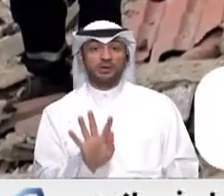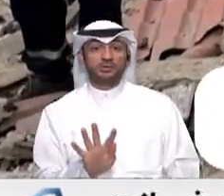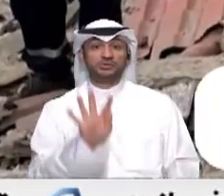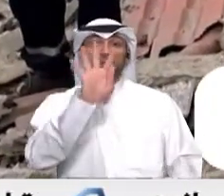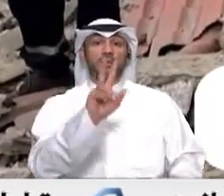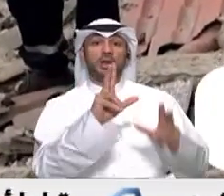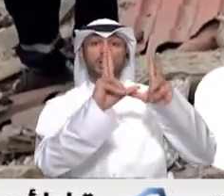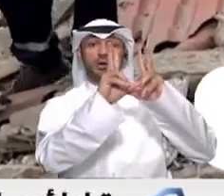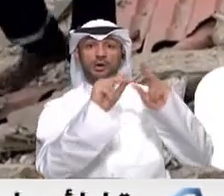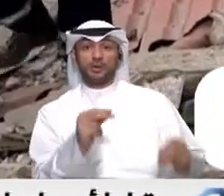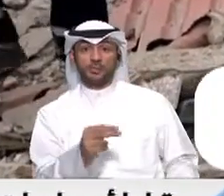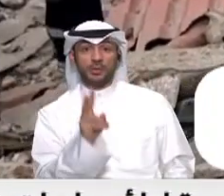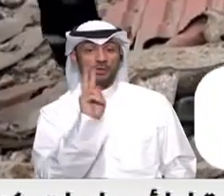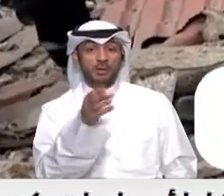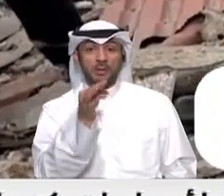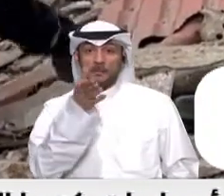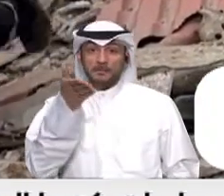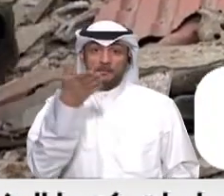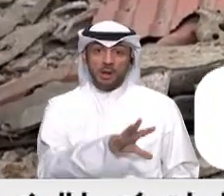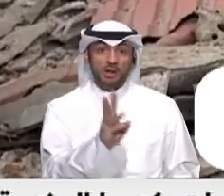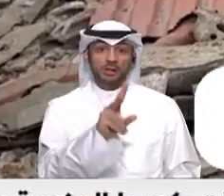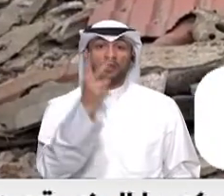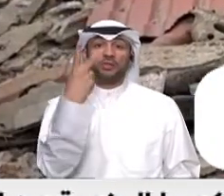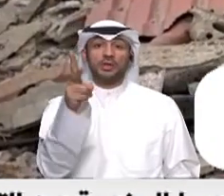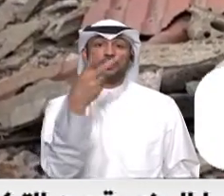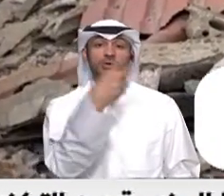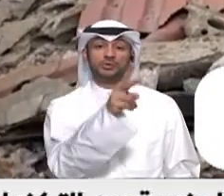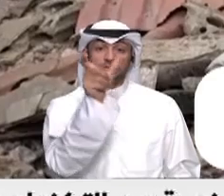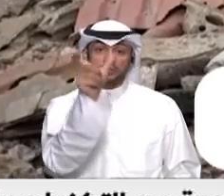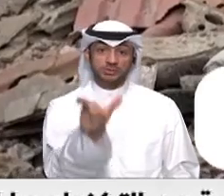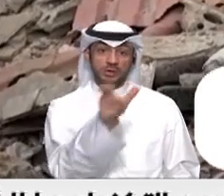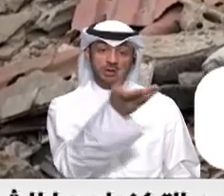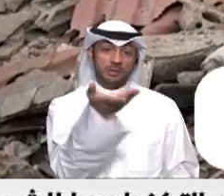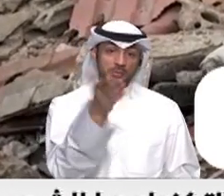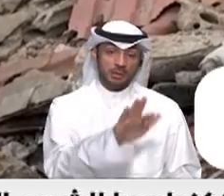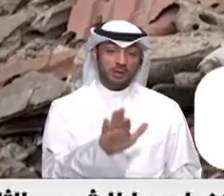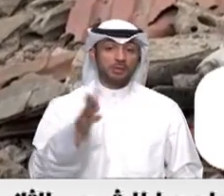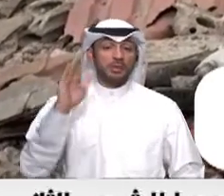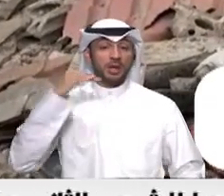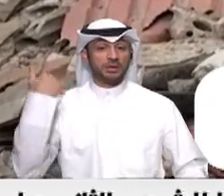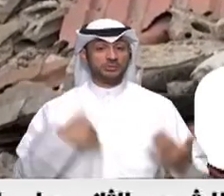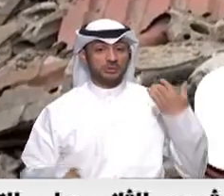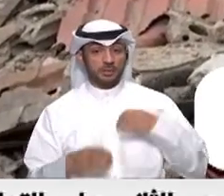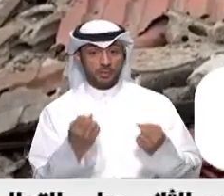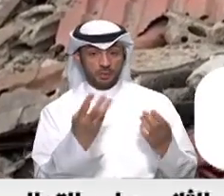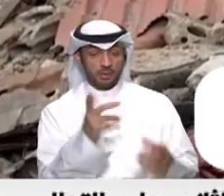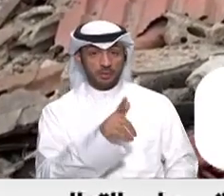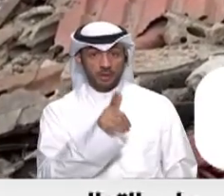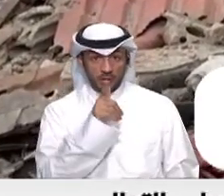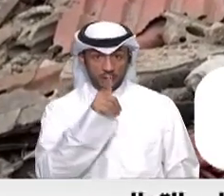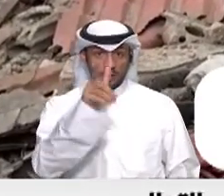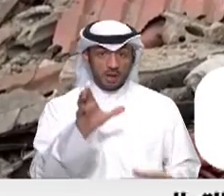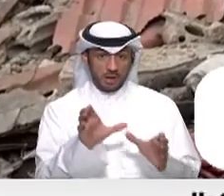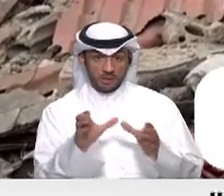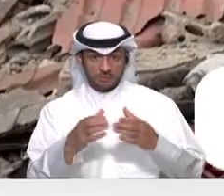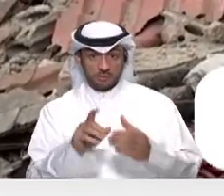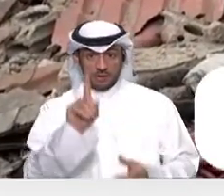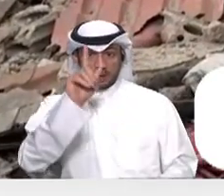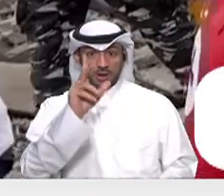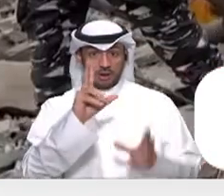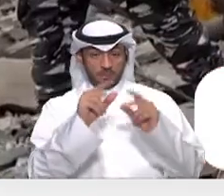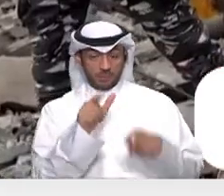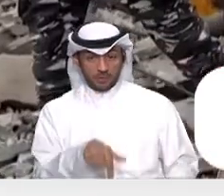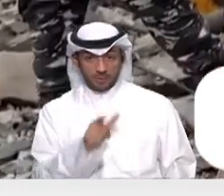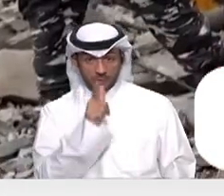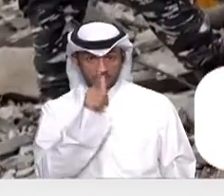لبنان، وأسفرت عن مقتل 22 شخصا وإصابة آخرين. على صعيد آخر، أعلن حزب الله اللبناني